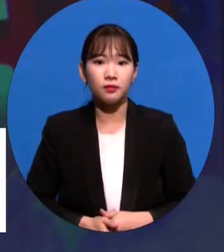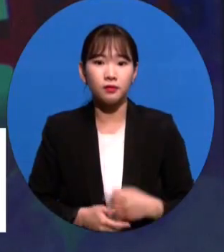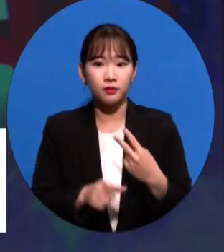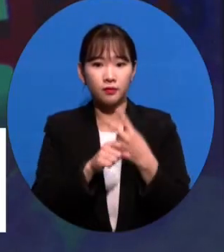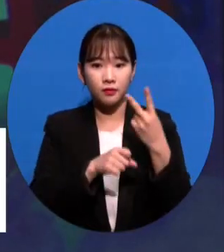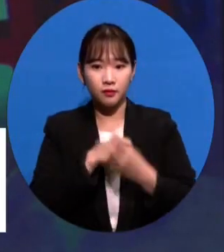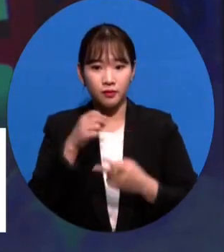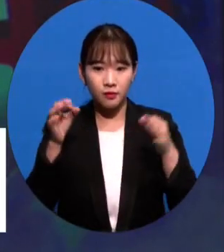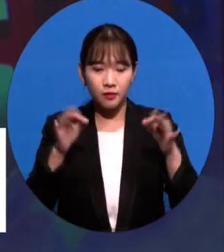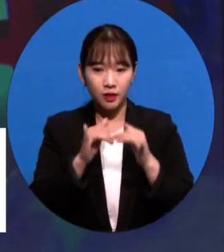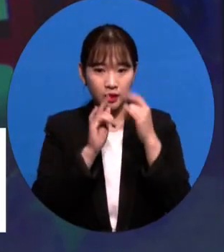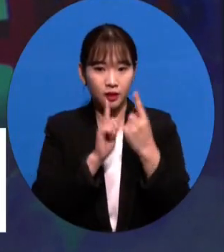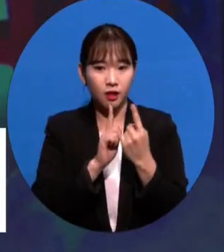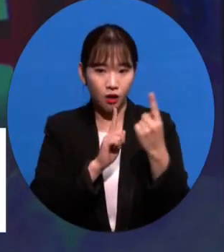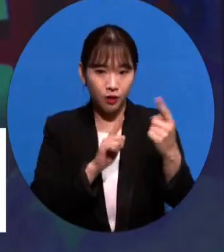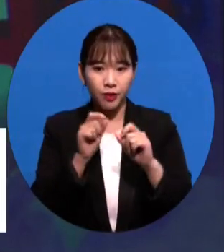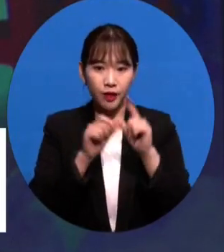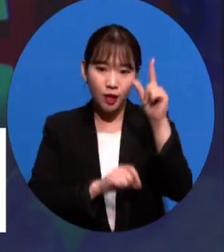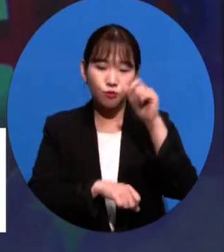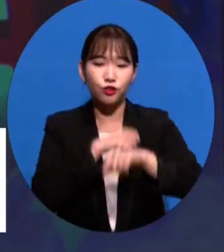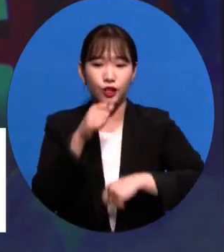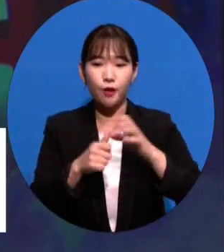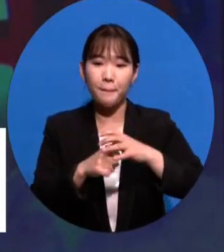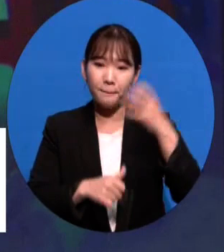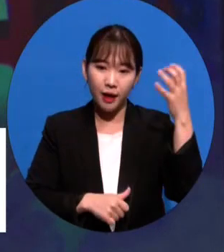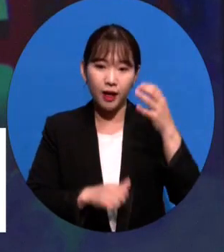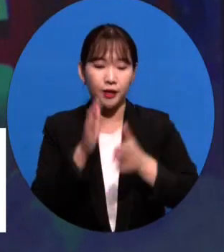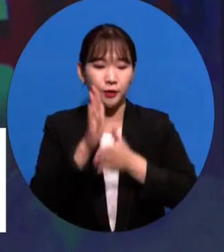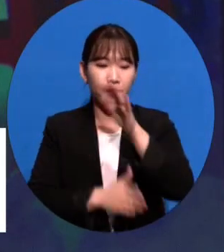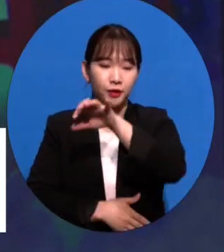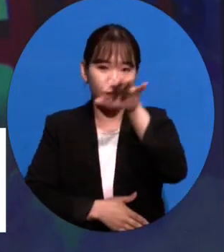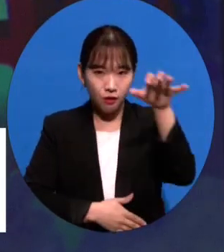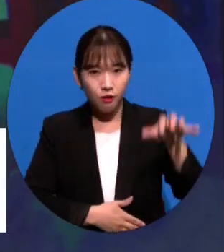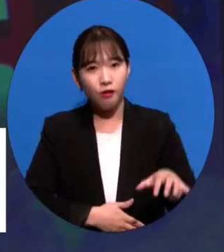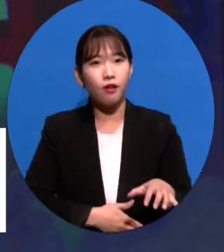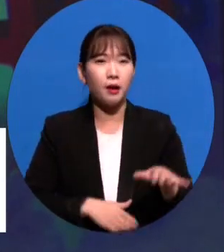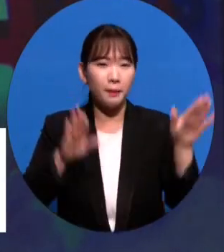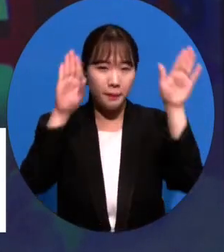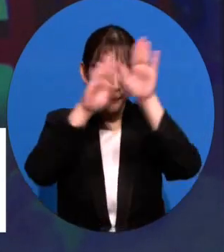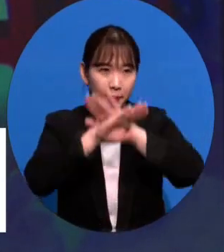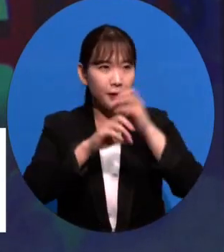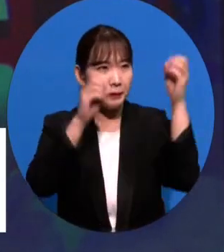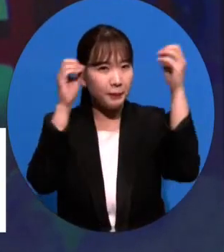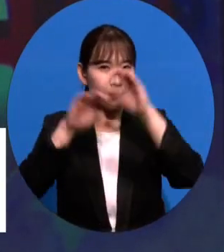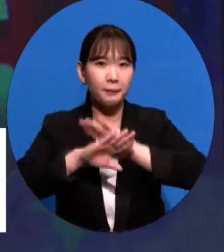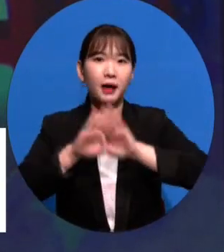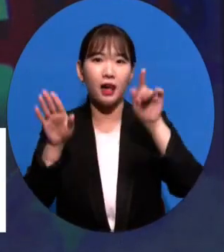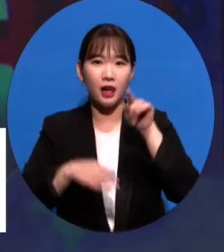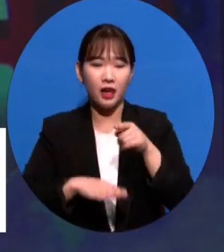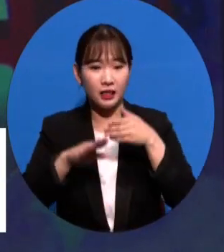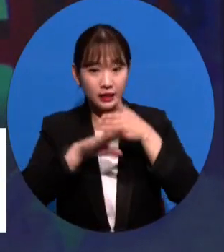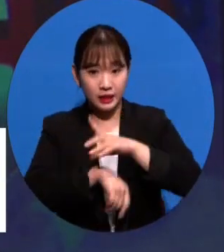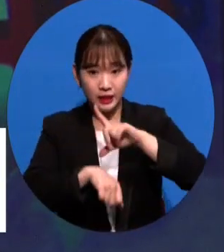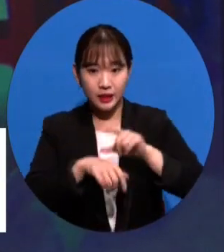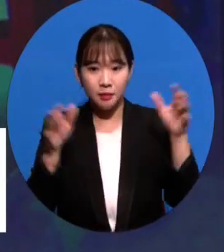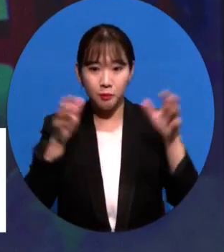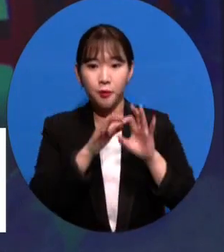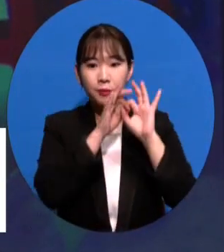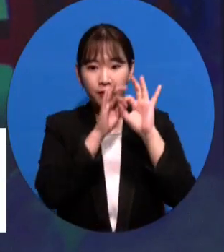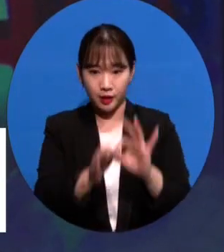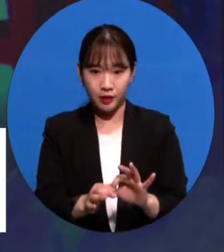2년여 만에 사회적 거리두기가 대부분 해제되면서 도심 곳곳은 불야성을 이뤘습니다. 늦은 시간까지 모임이